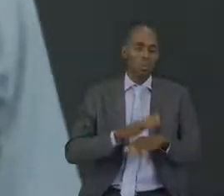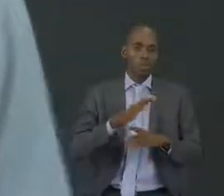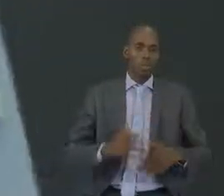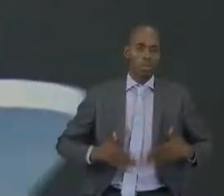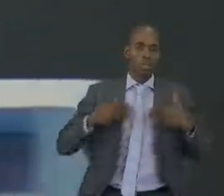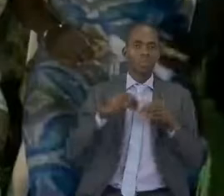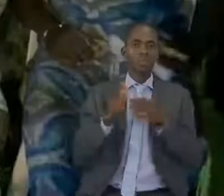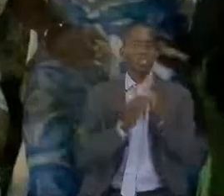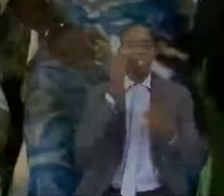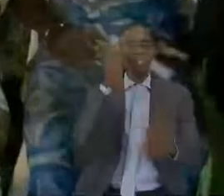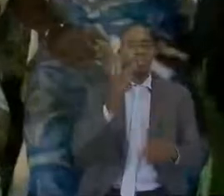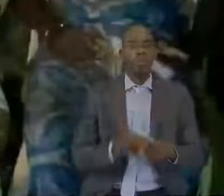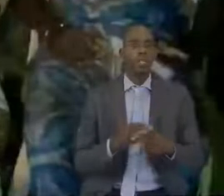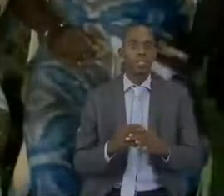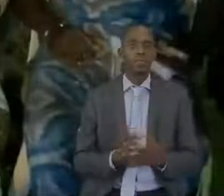nom de Jésus.